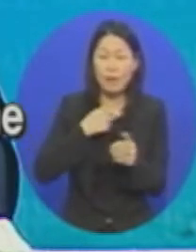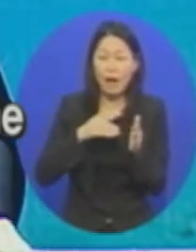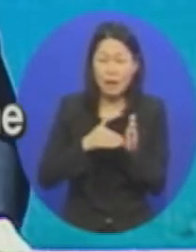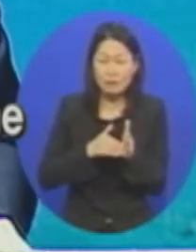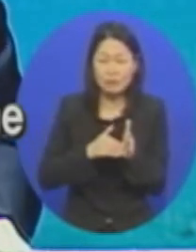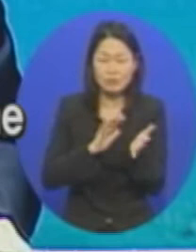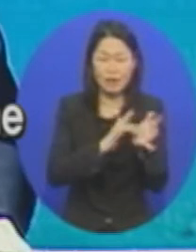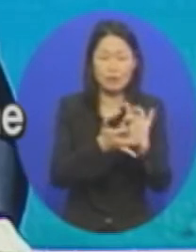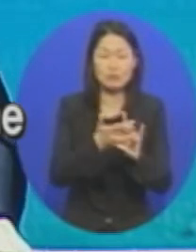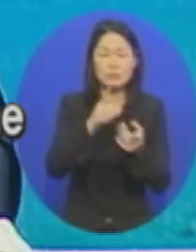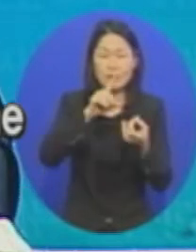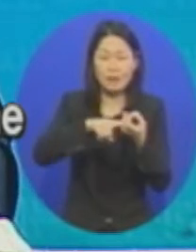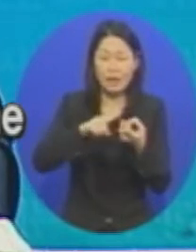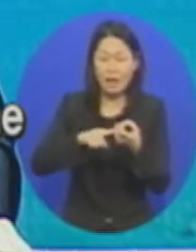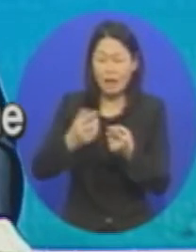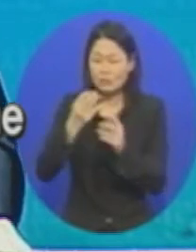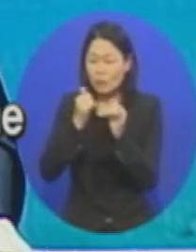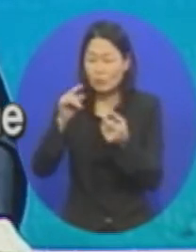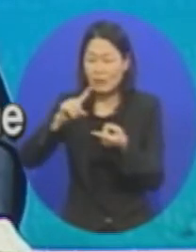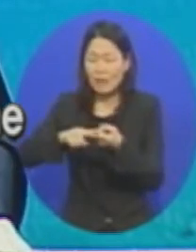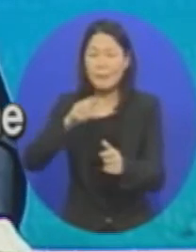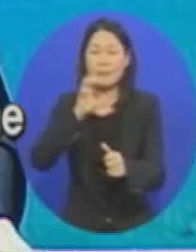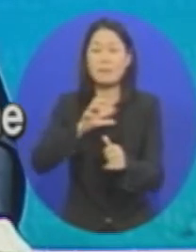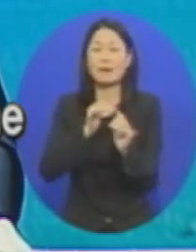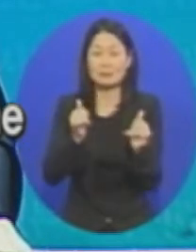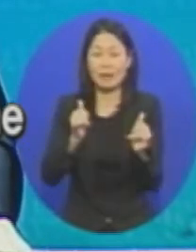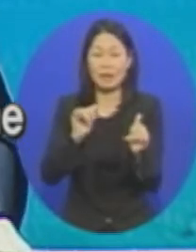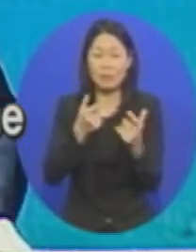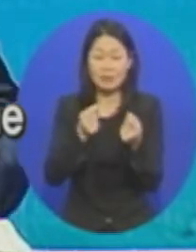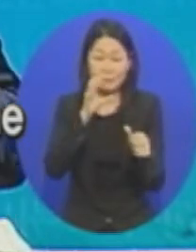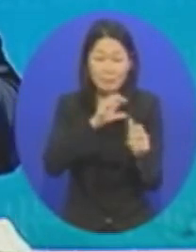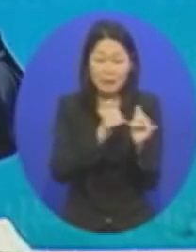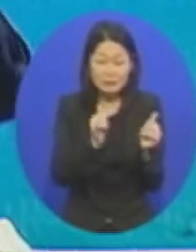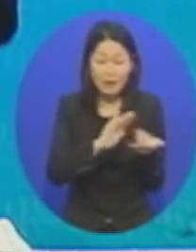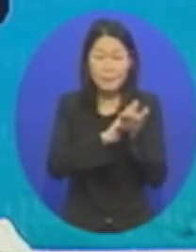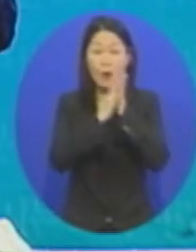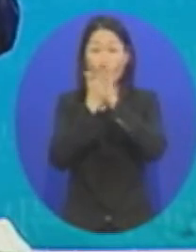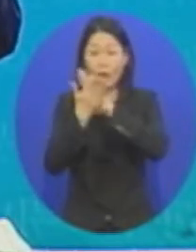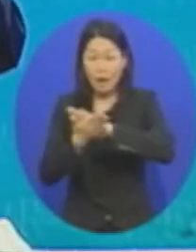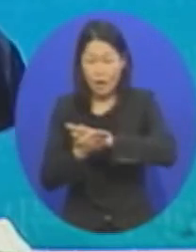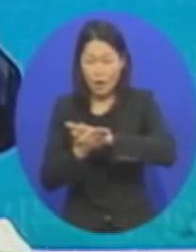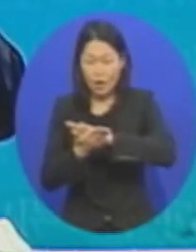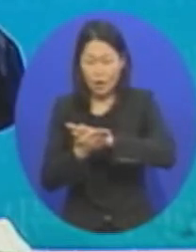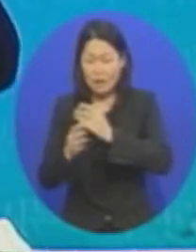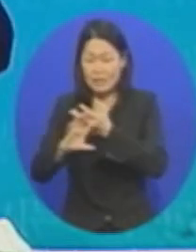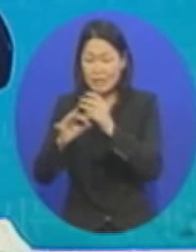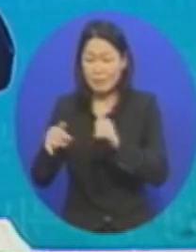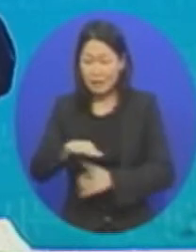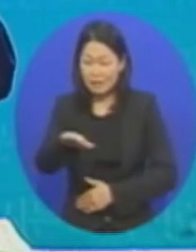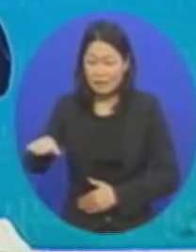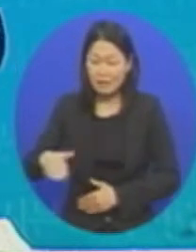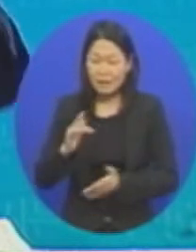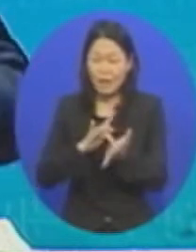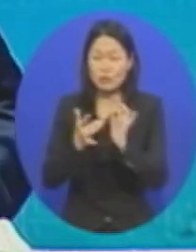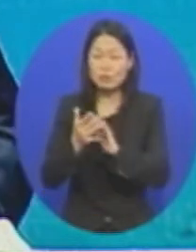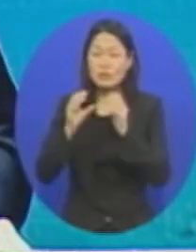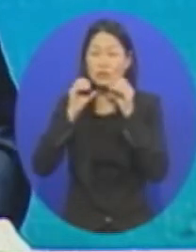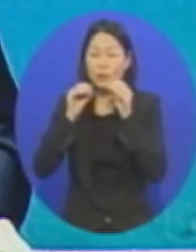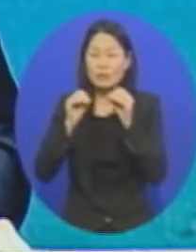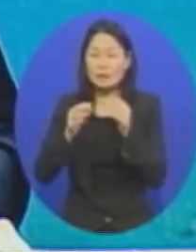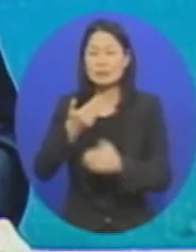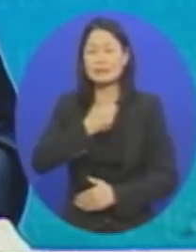이 사도 바울은 이 변 하여 이방인들에게 복음을 전하는 예수님을 전하는 사도가